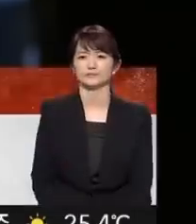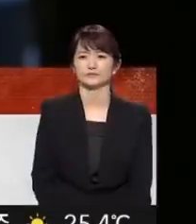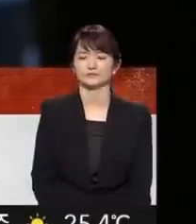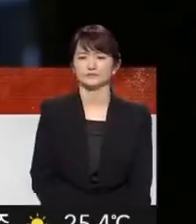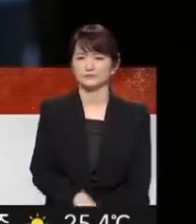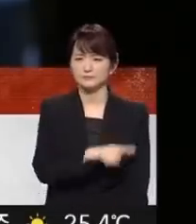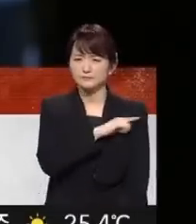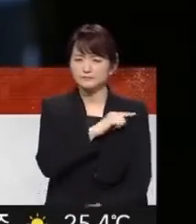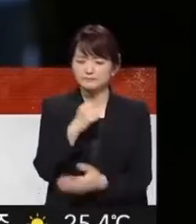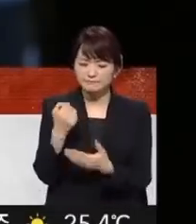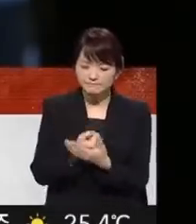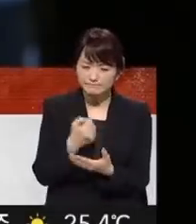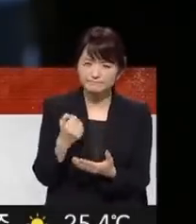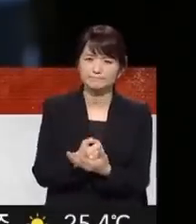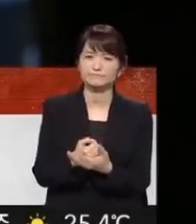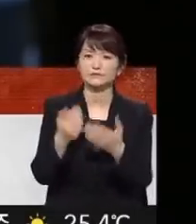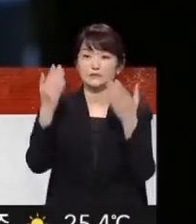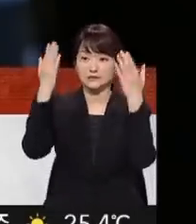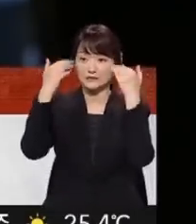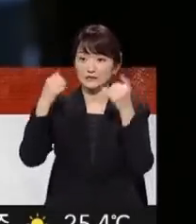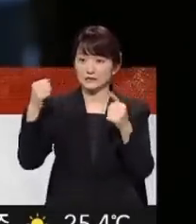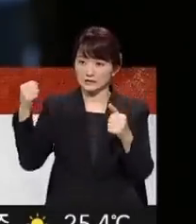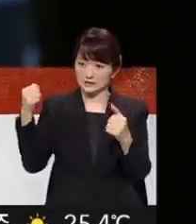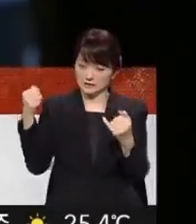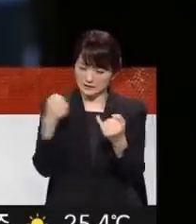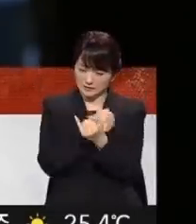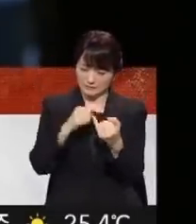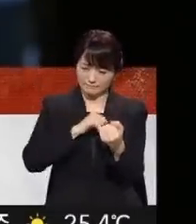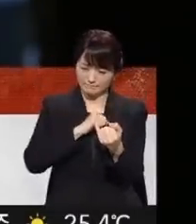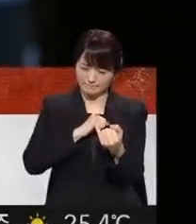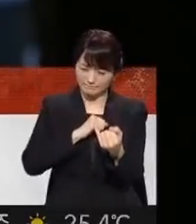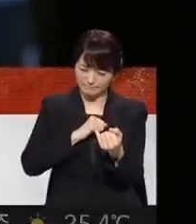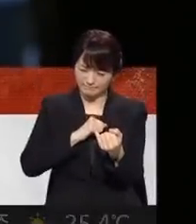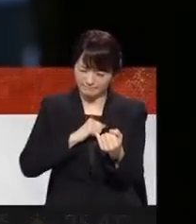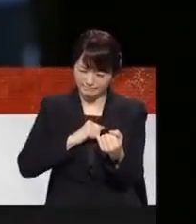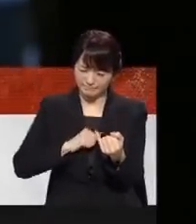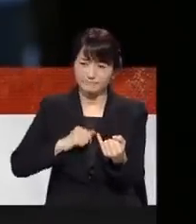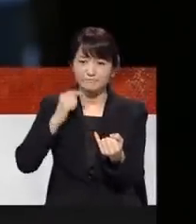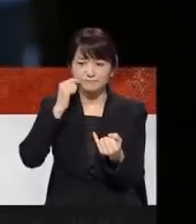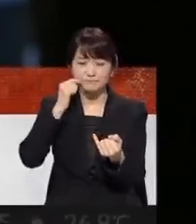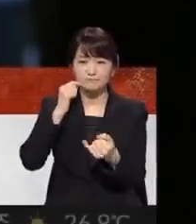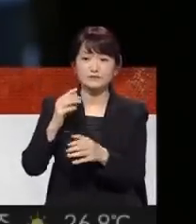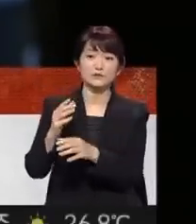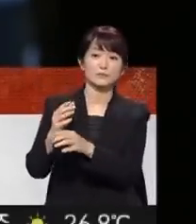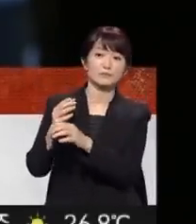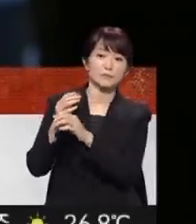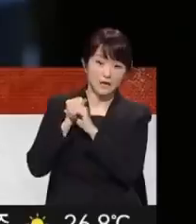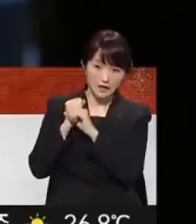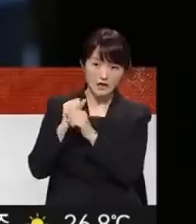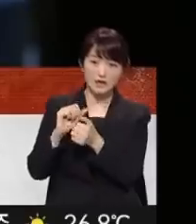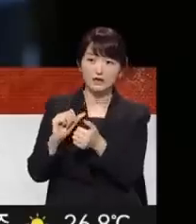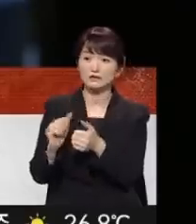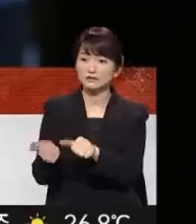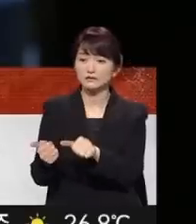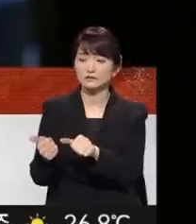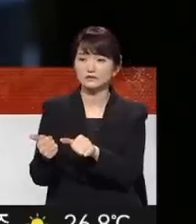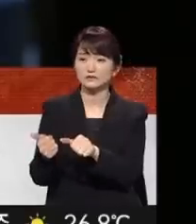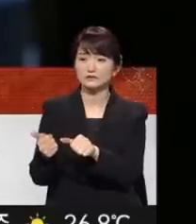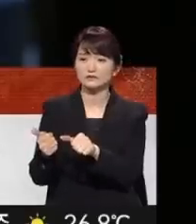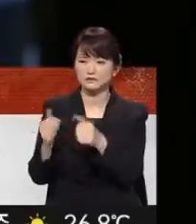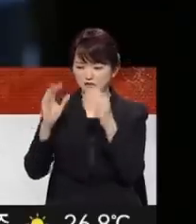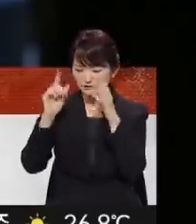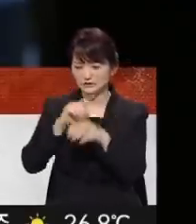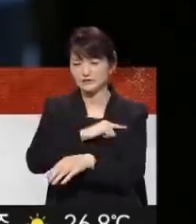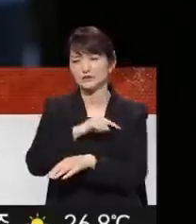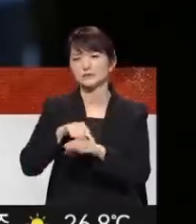제일 안타까운 게 학폭을 견디지 못해서 자살을 하는 아이들이 제일 마음에